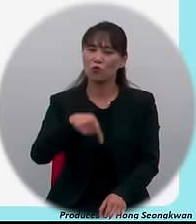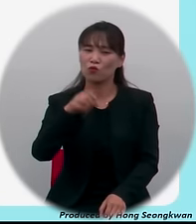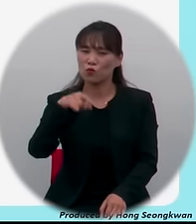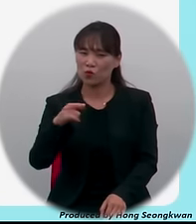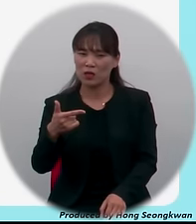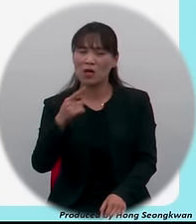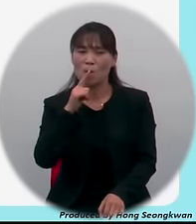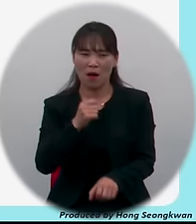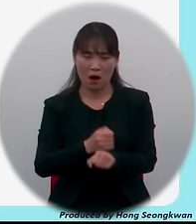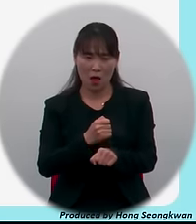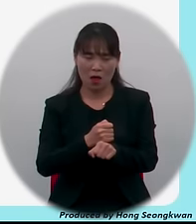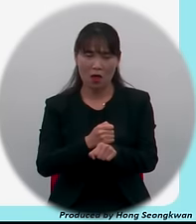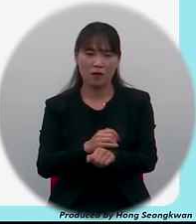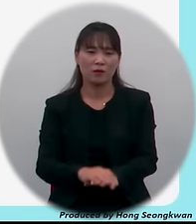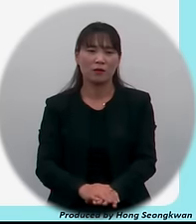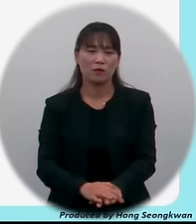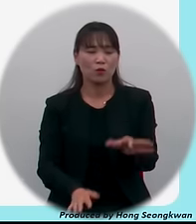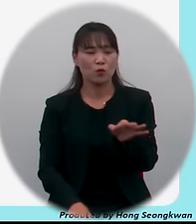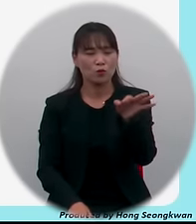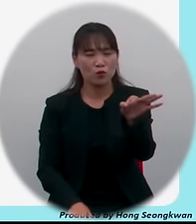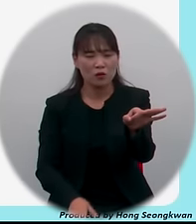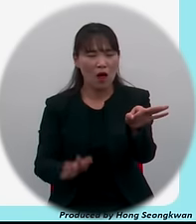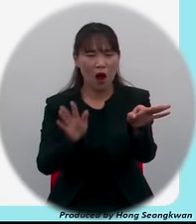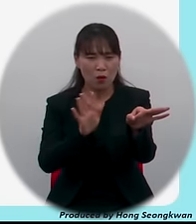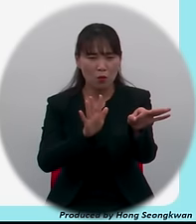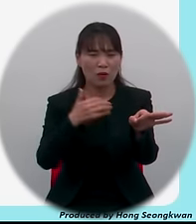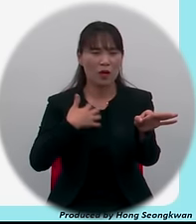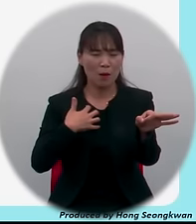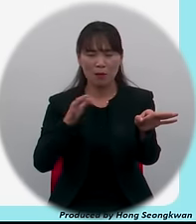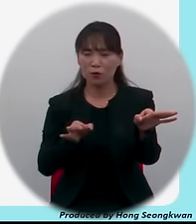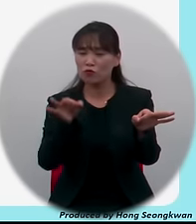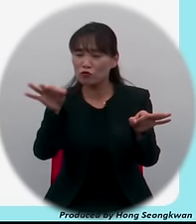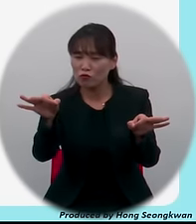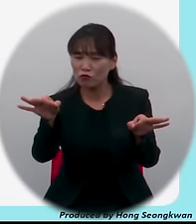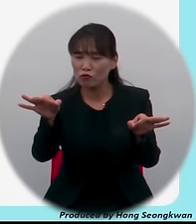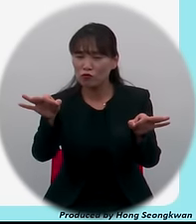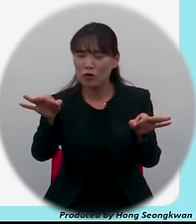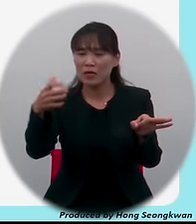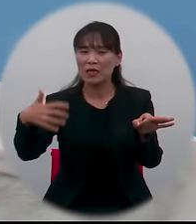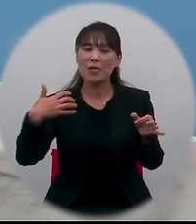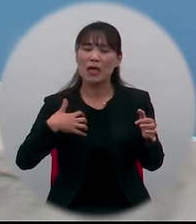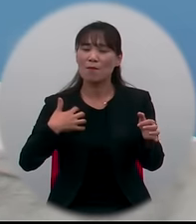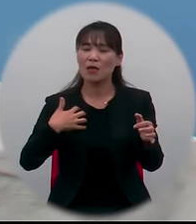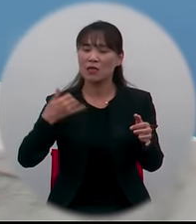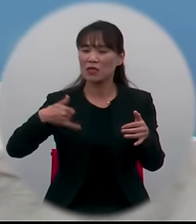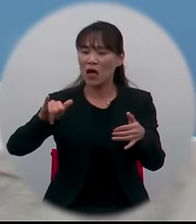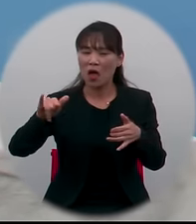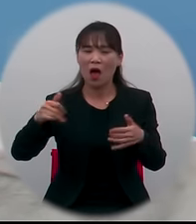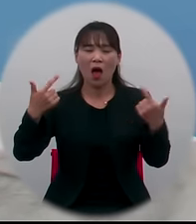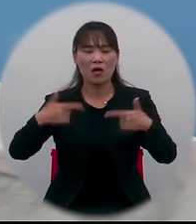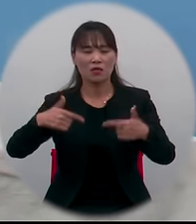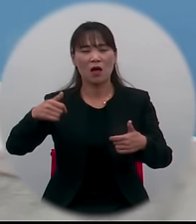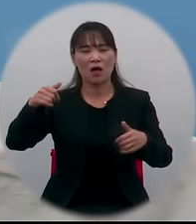게임하는 우리 자녀는 돈 쓰고 게임하는 아이들하고 게임 시합을 하면은 늘 저렇게 꼴찌를 달리게 돼요 그래서 게임 안에서 흑수